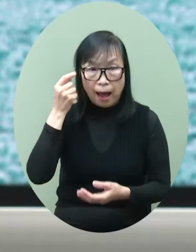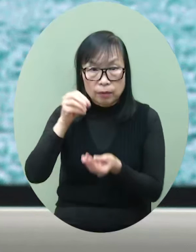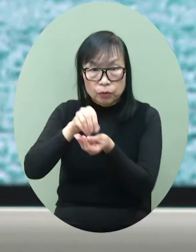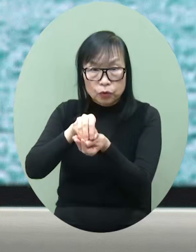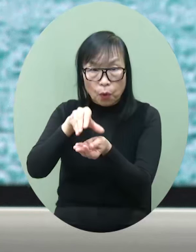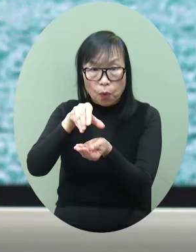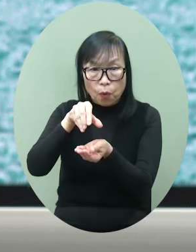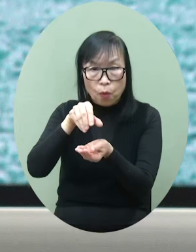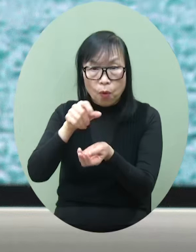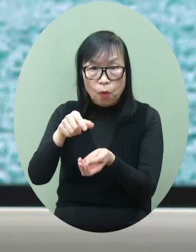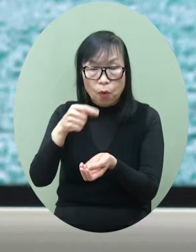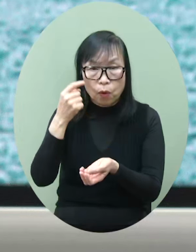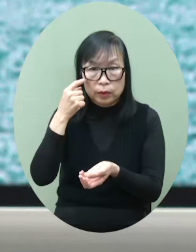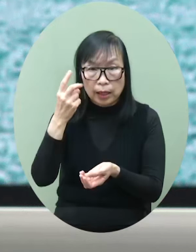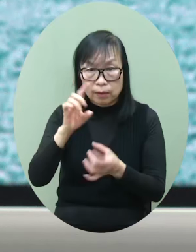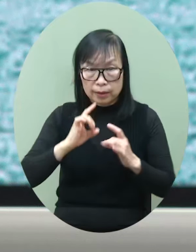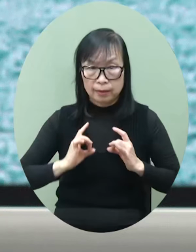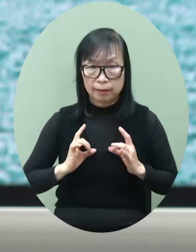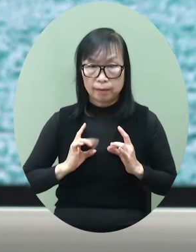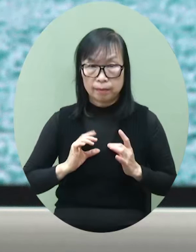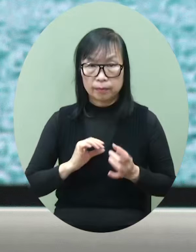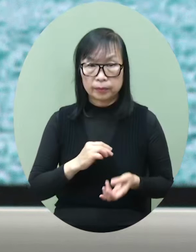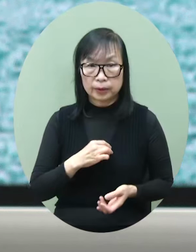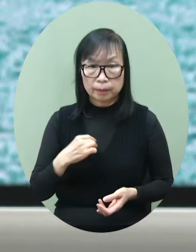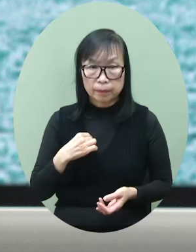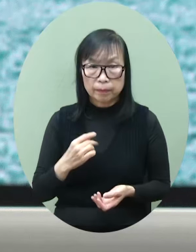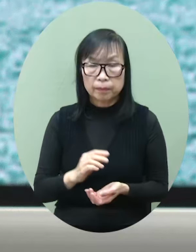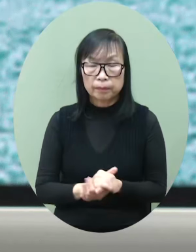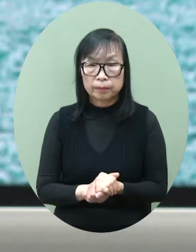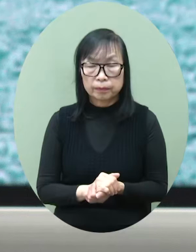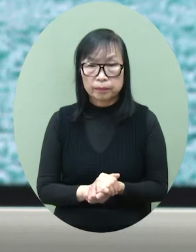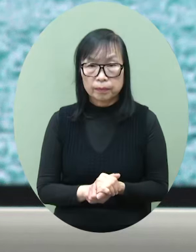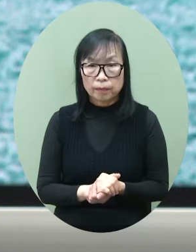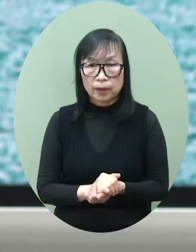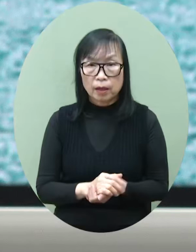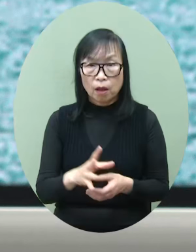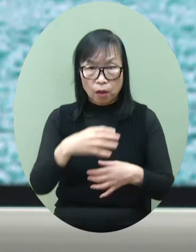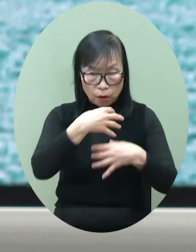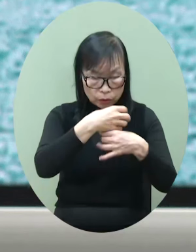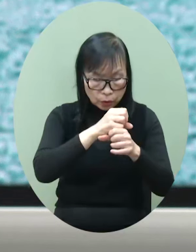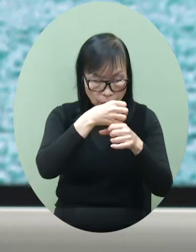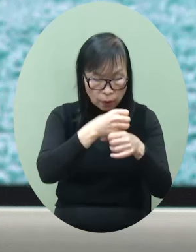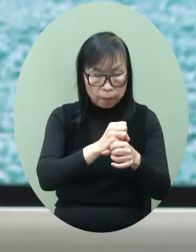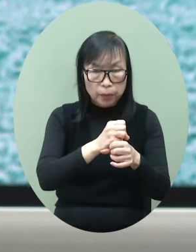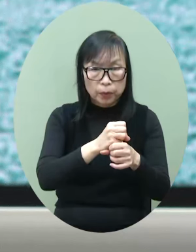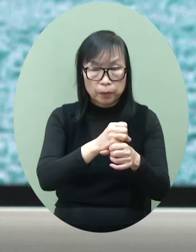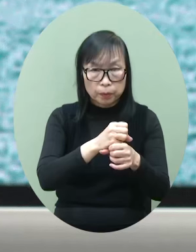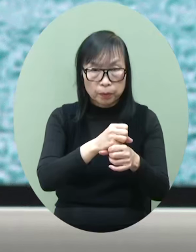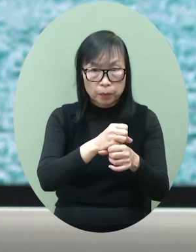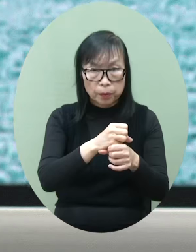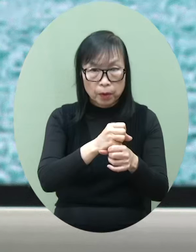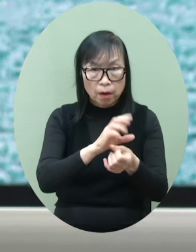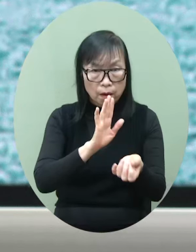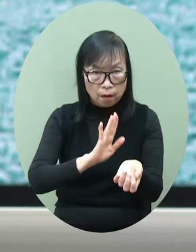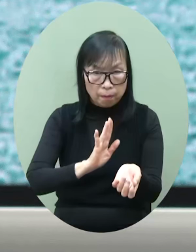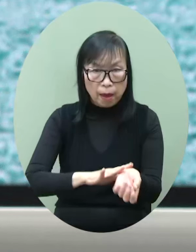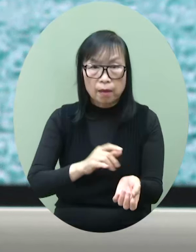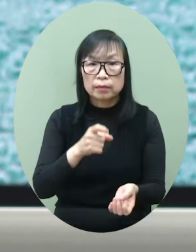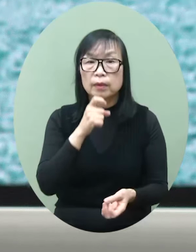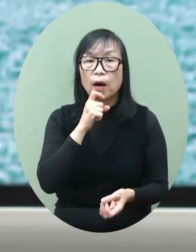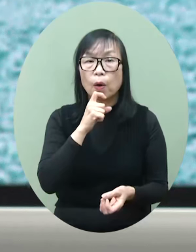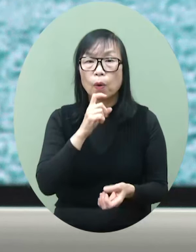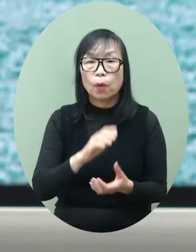4月1日、2日就看過私家醫生接著就拿了樣本就是一個確診個案